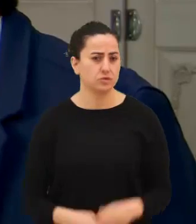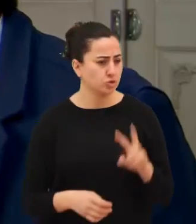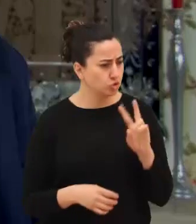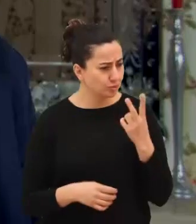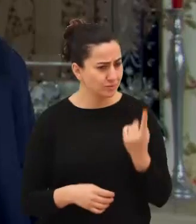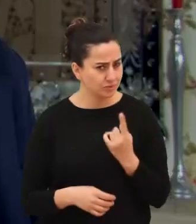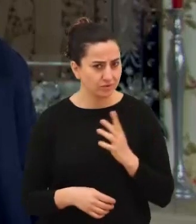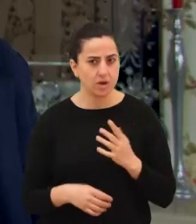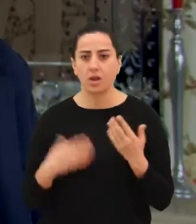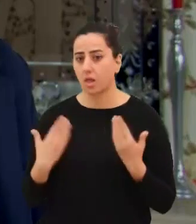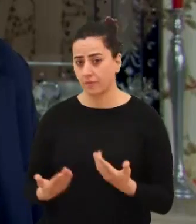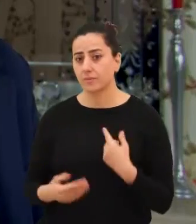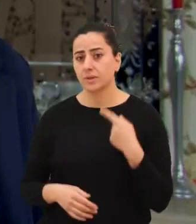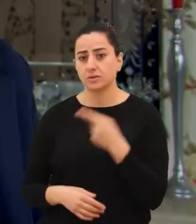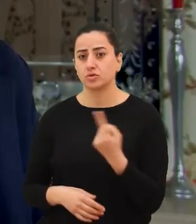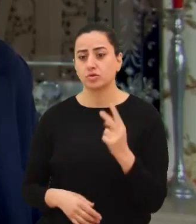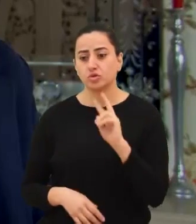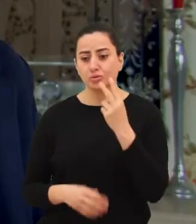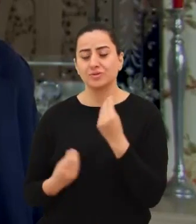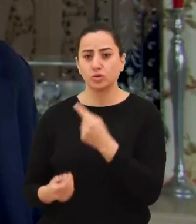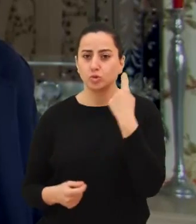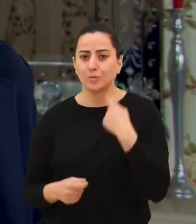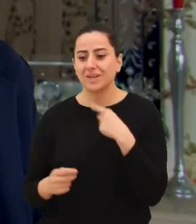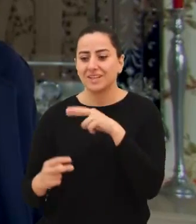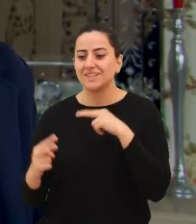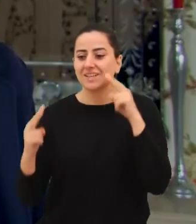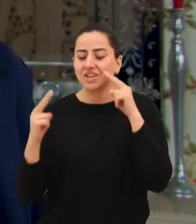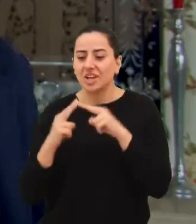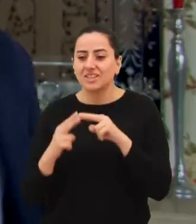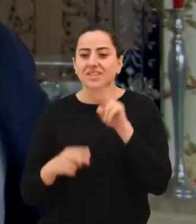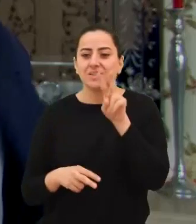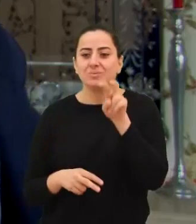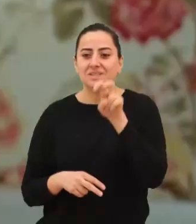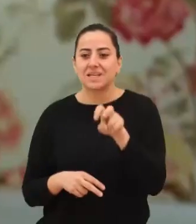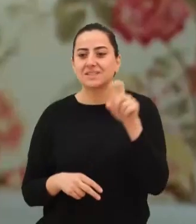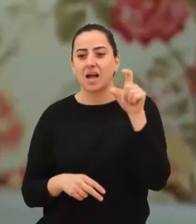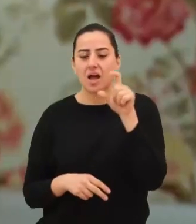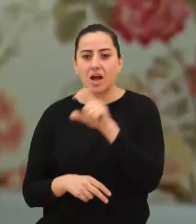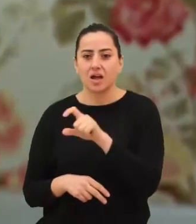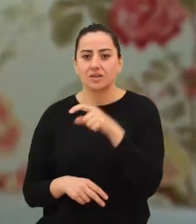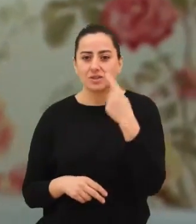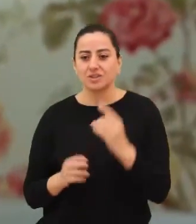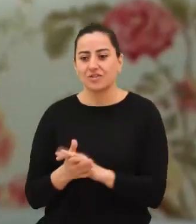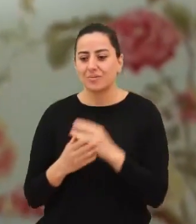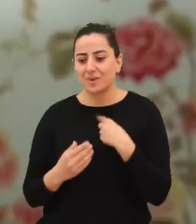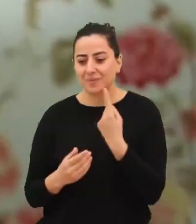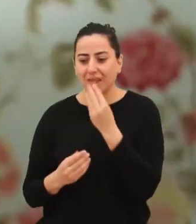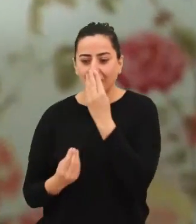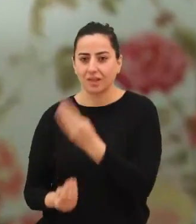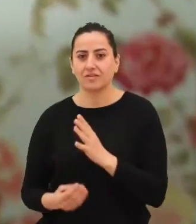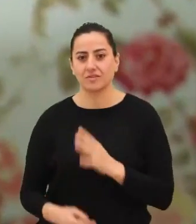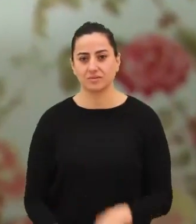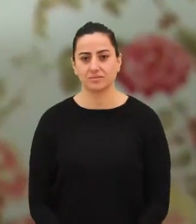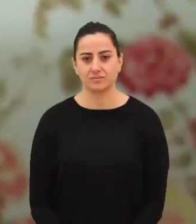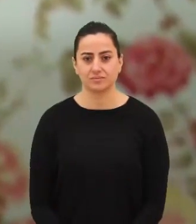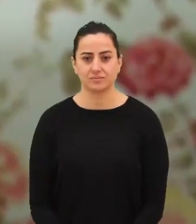Sürpriz mi? Evet hayatım. Seninle tanışmamızın 28. ayı şerefine ben bunu almıştım. Cebinden kırmızı bir